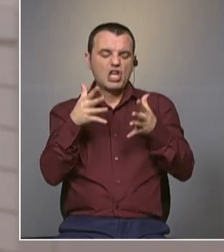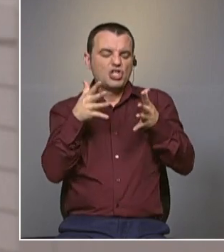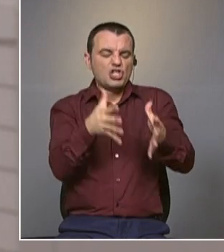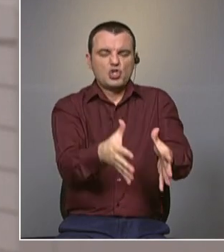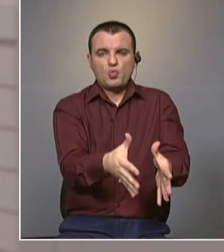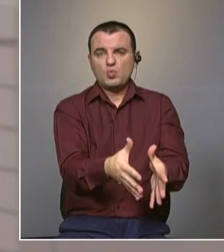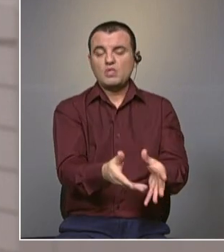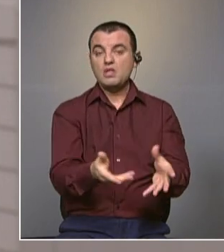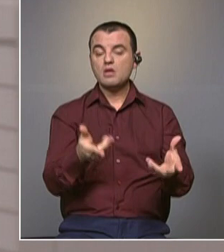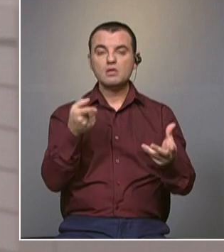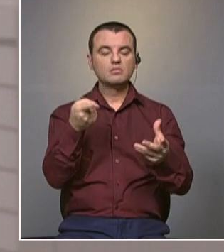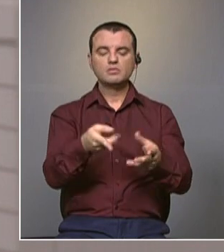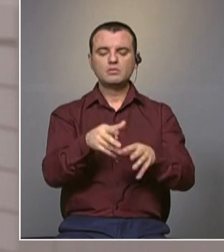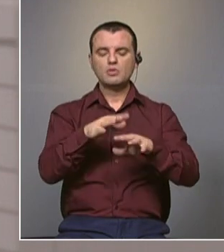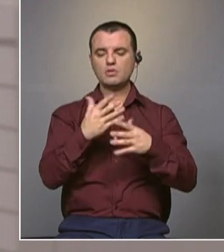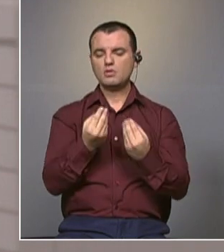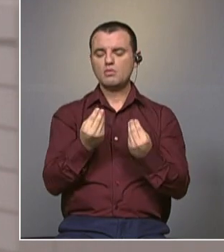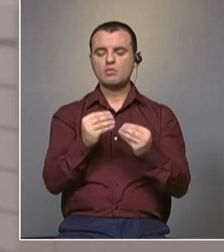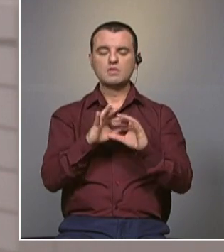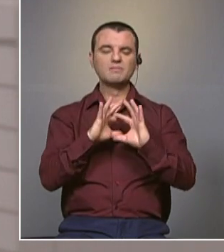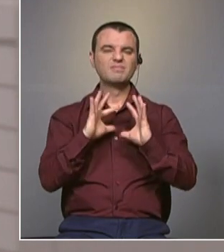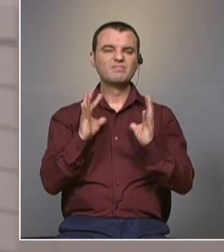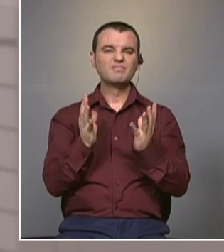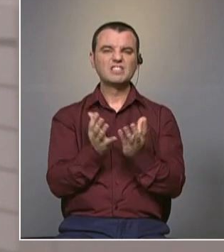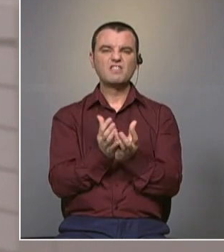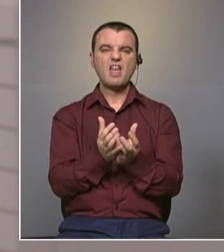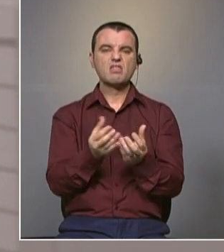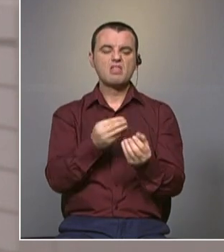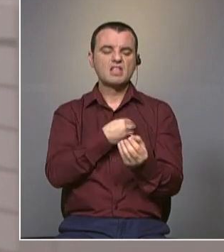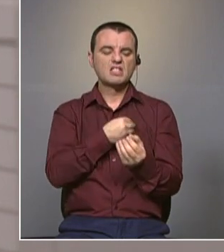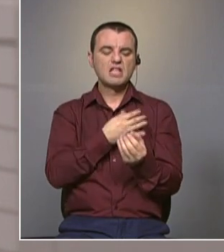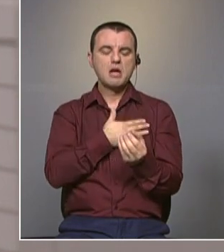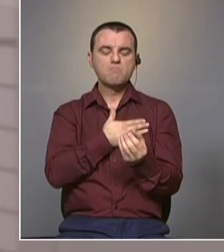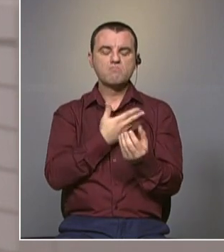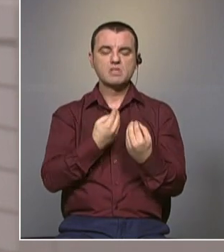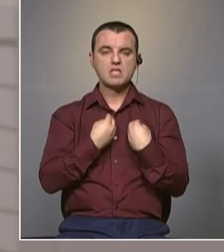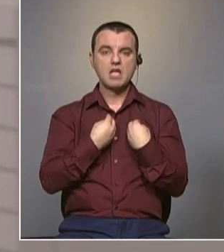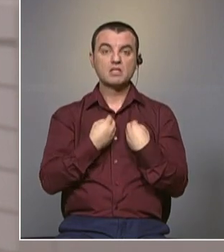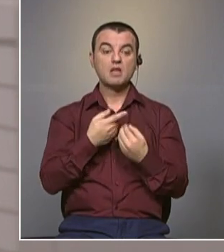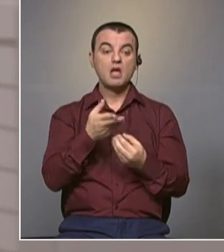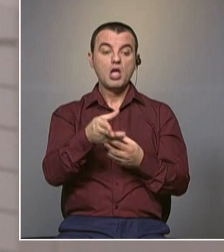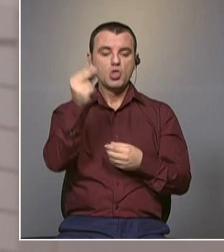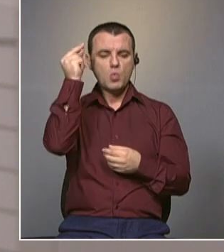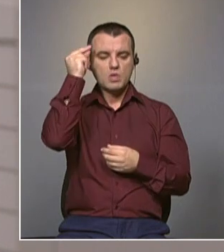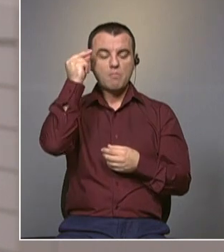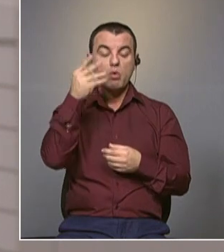на сърцата ни свят. Някак си напомнят тук текстове.